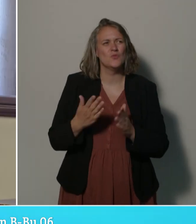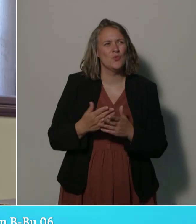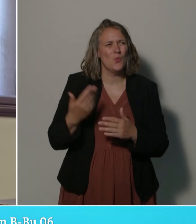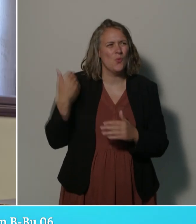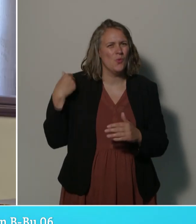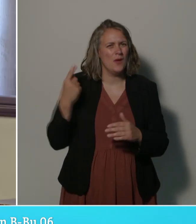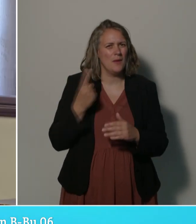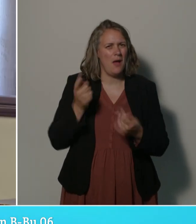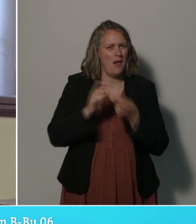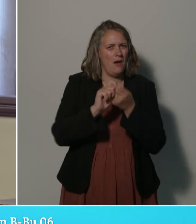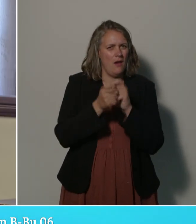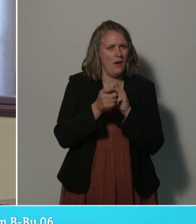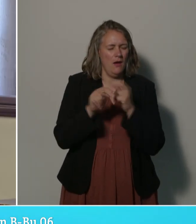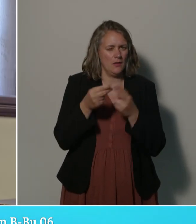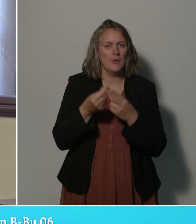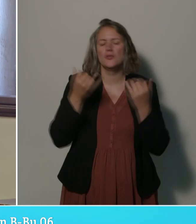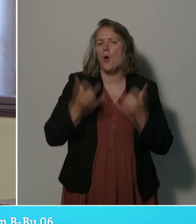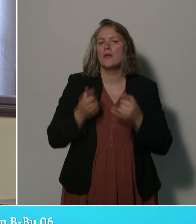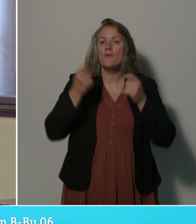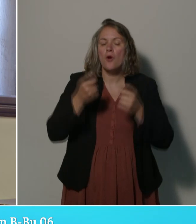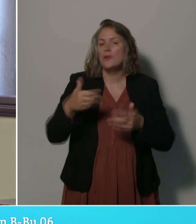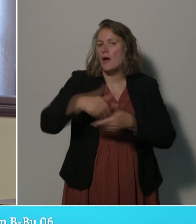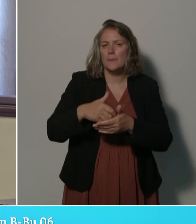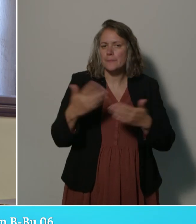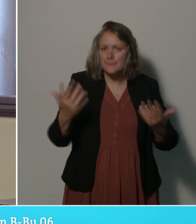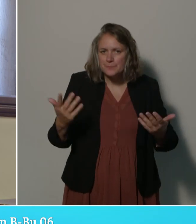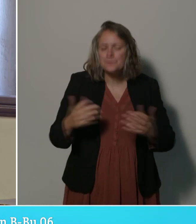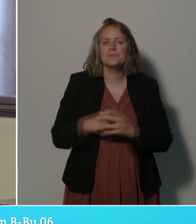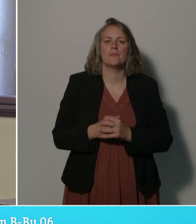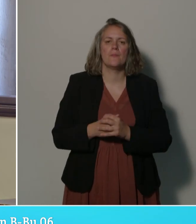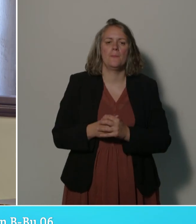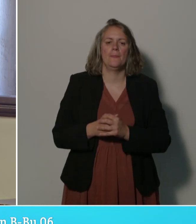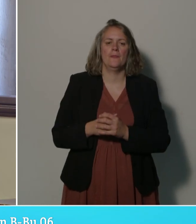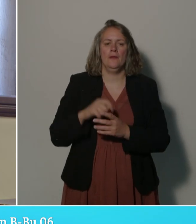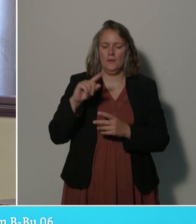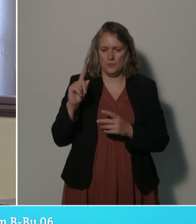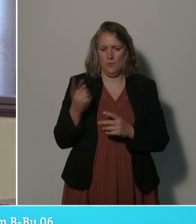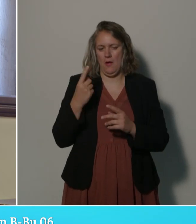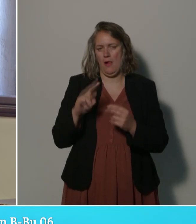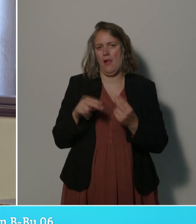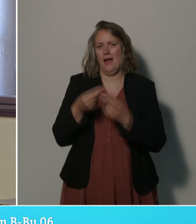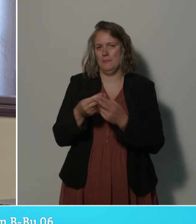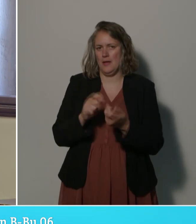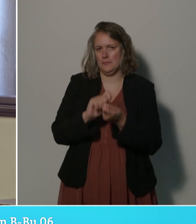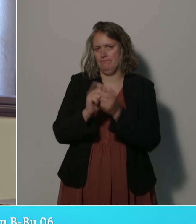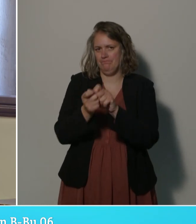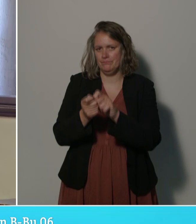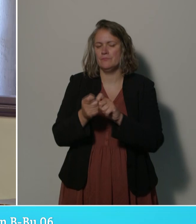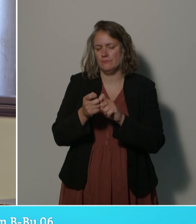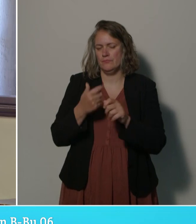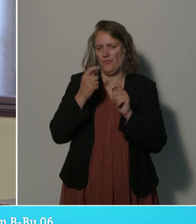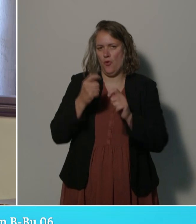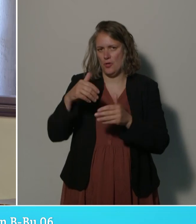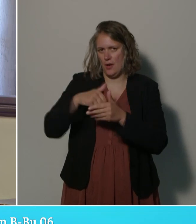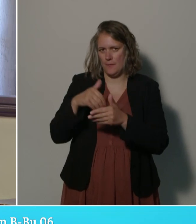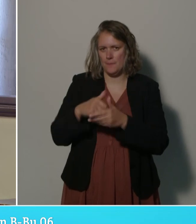einmal angepasst. Heute schlagen wir Ihnen eine weitere Anpassung vor.